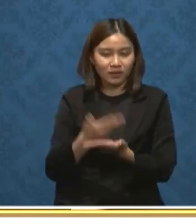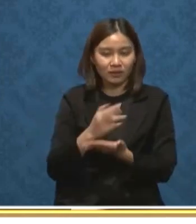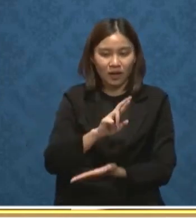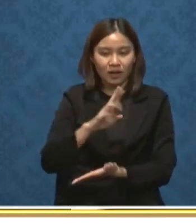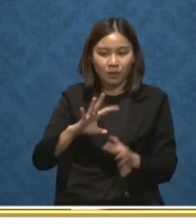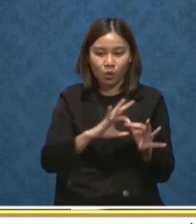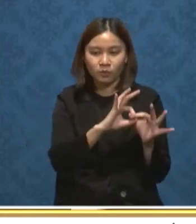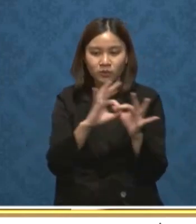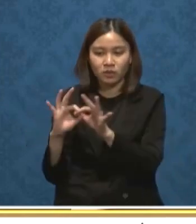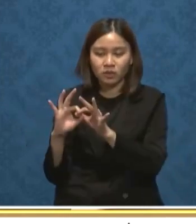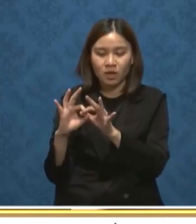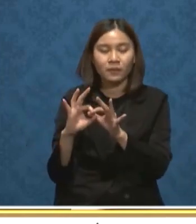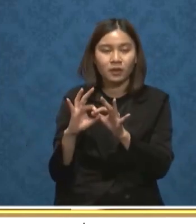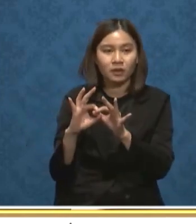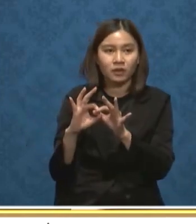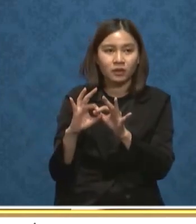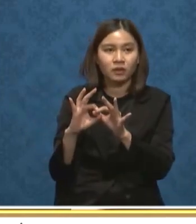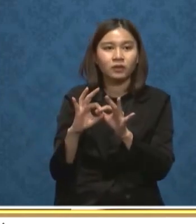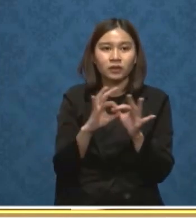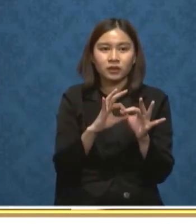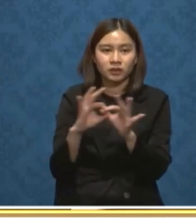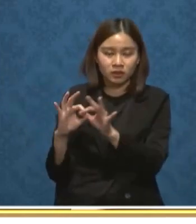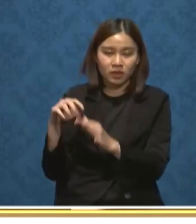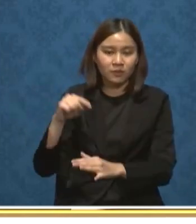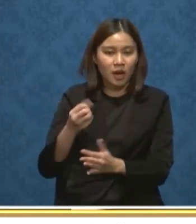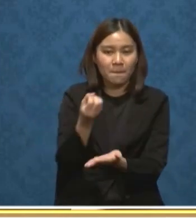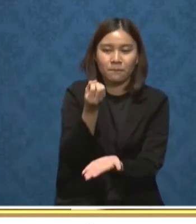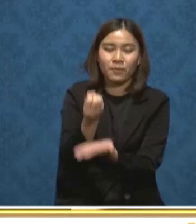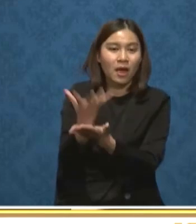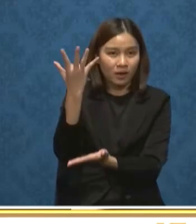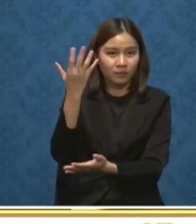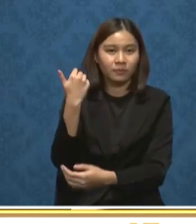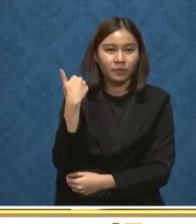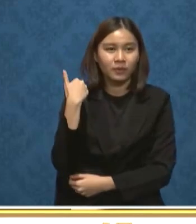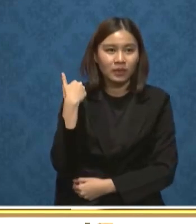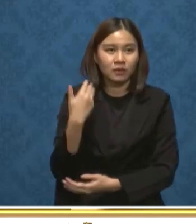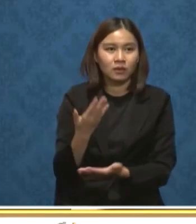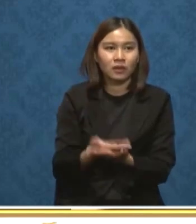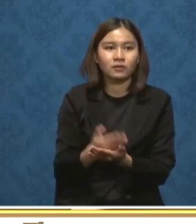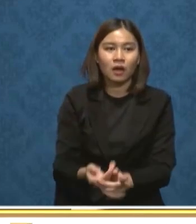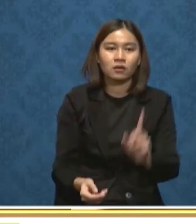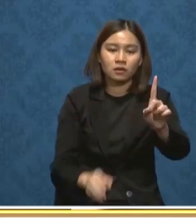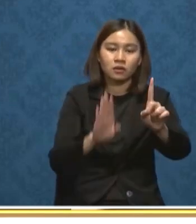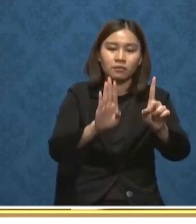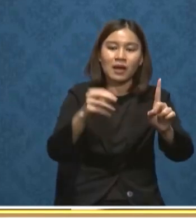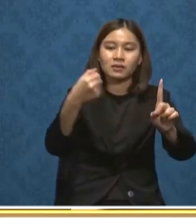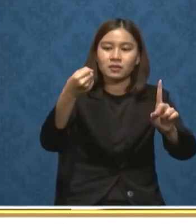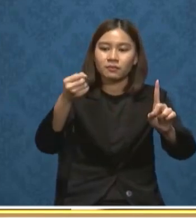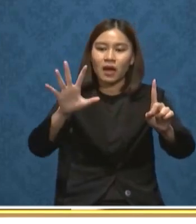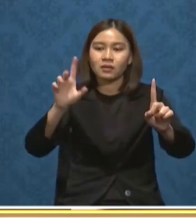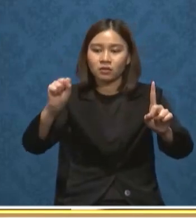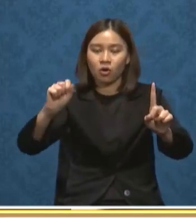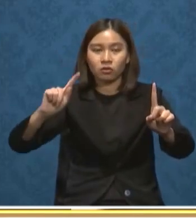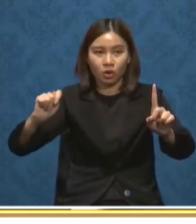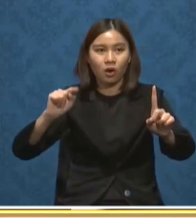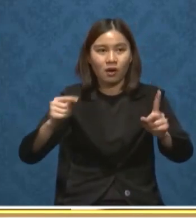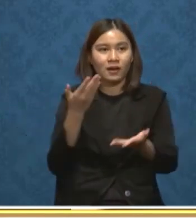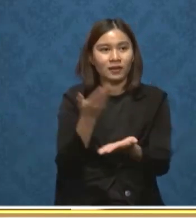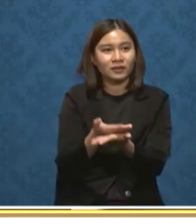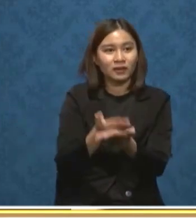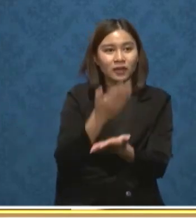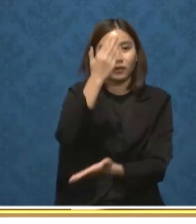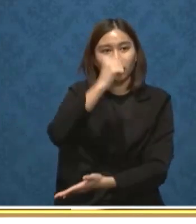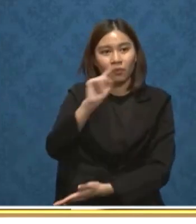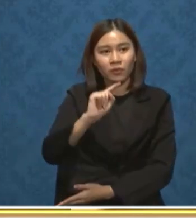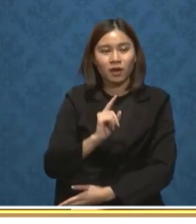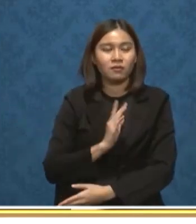บบโครงขายไฟา หที่นกววล่ชาดเนี่ยแพงหูชีครับ 1 บาท 15 สตางคือตั้งราคาเพื่